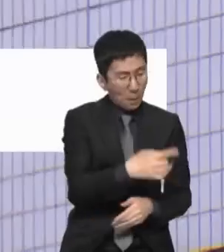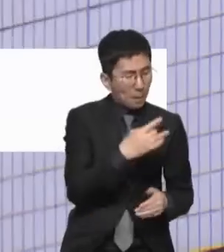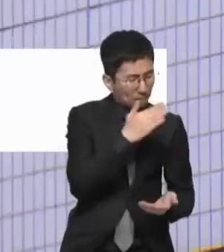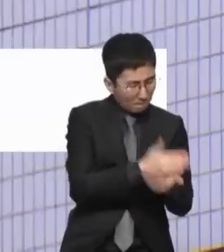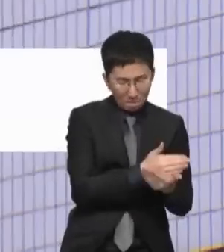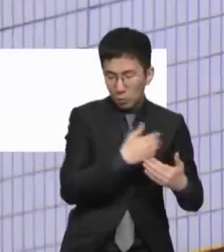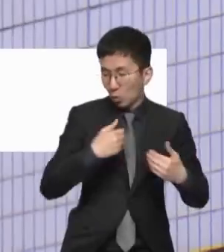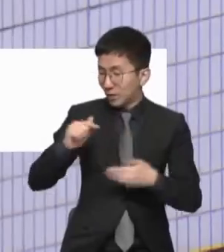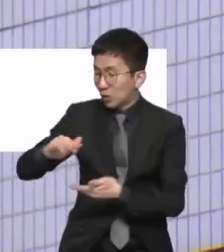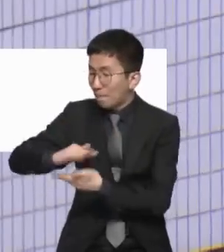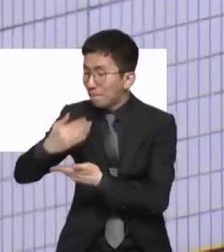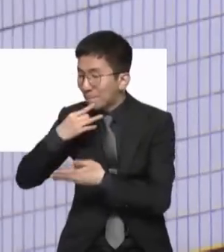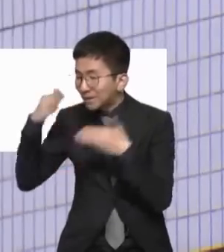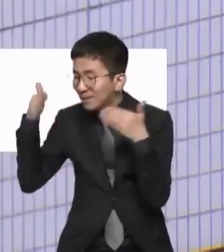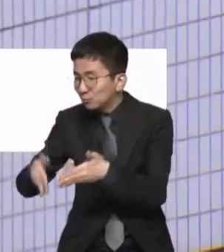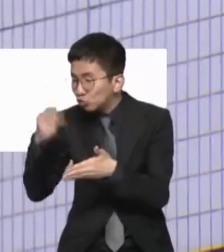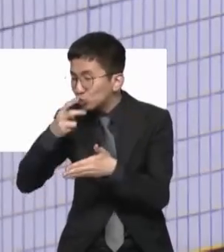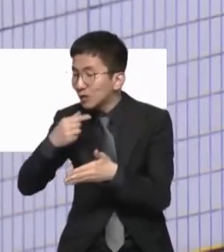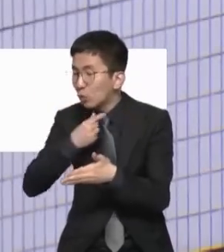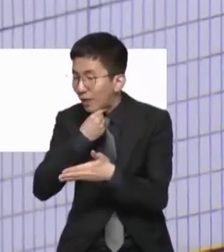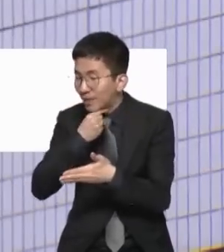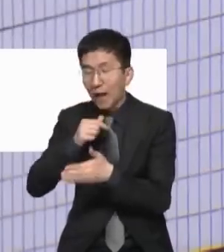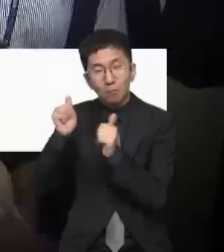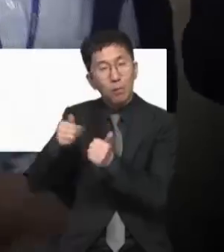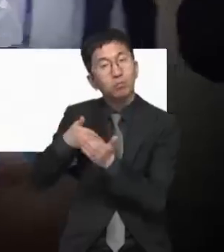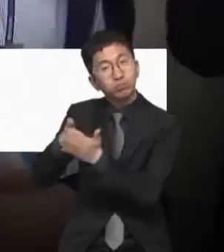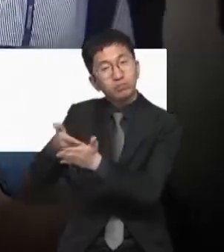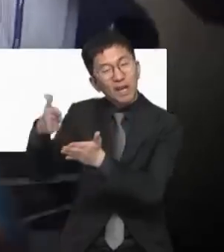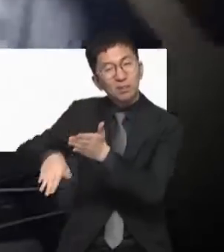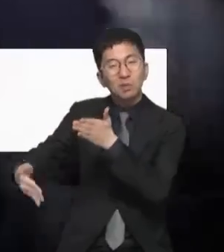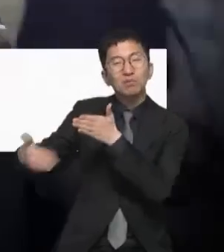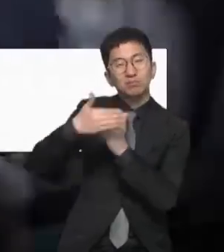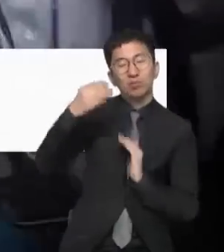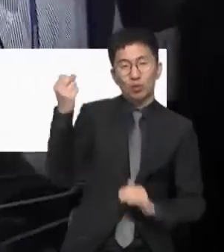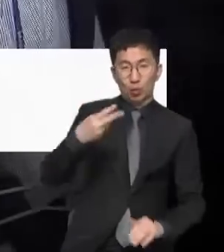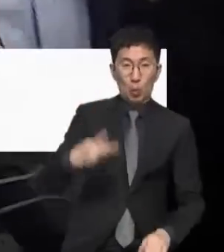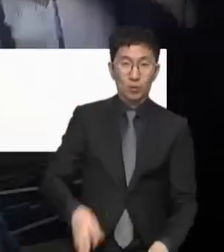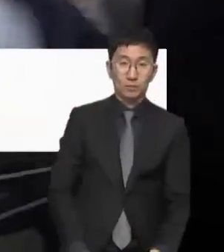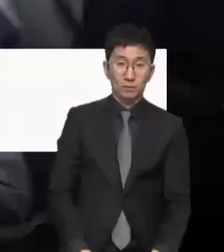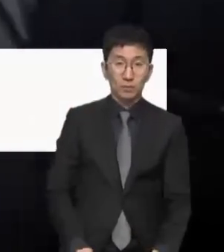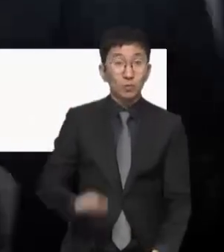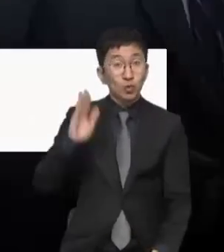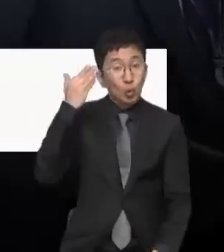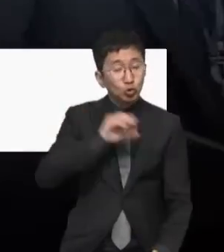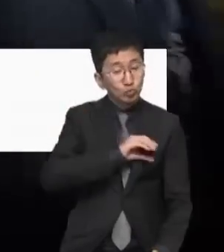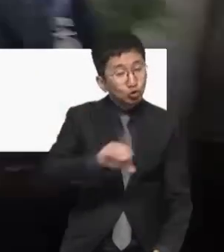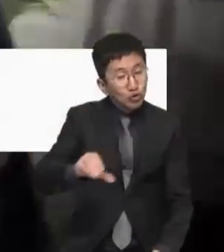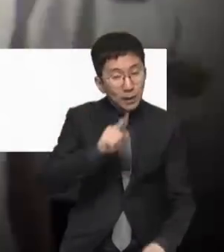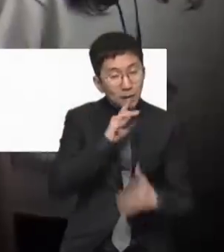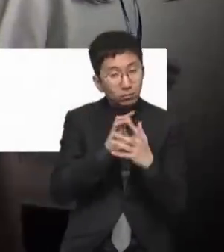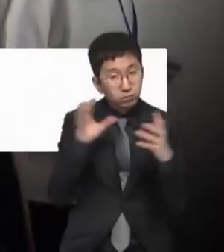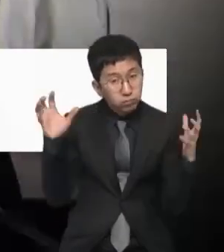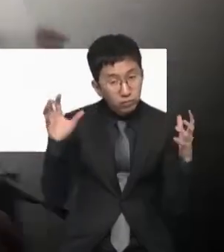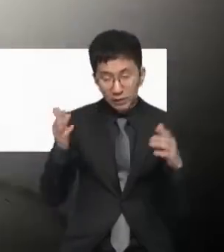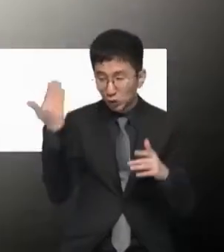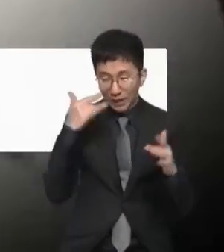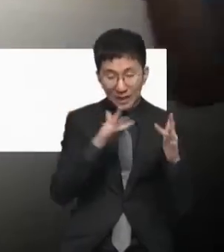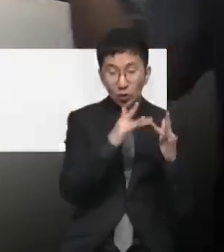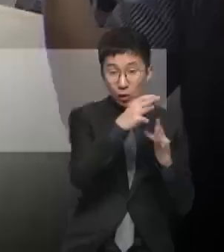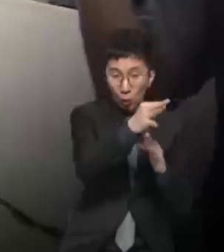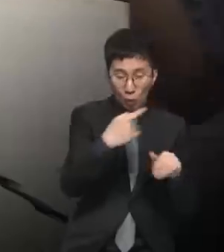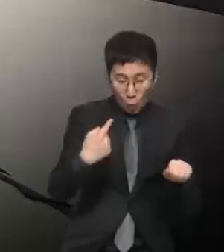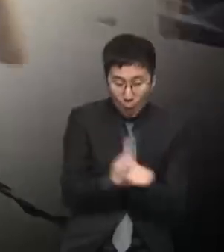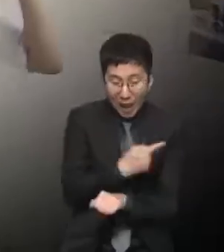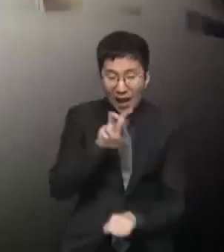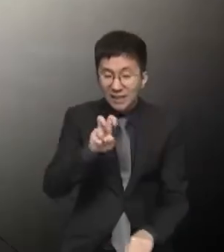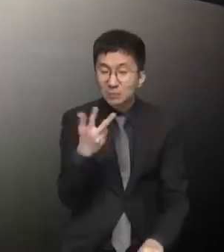법원 판단은 달라지지 않았습니다. 최근 김 의원 관련 각종 투자 논란과 함께 기존 코인 외에 27억